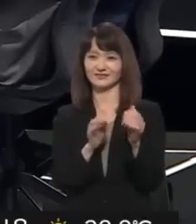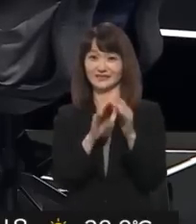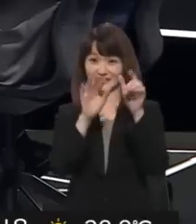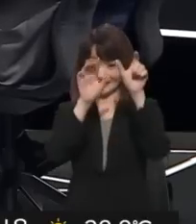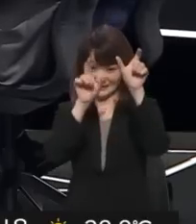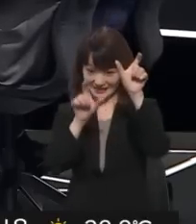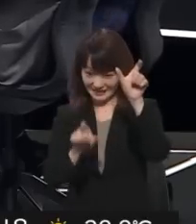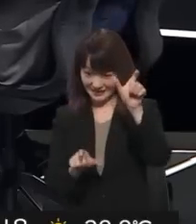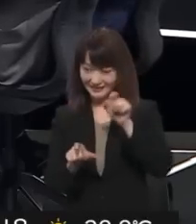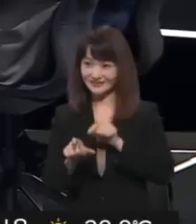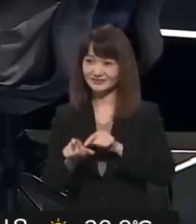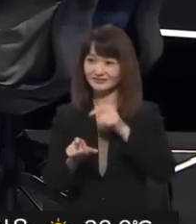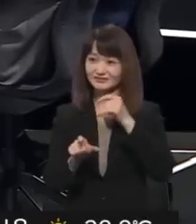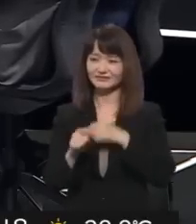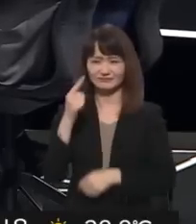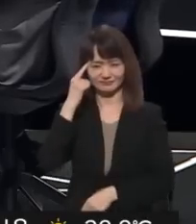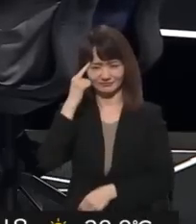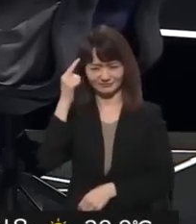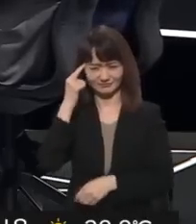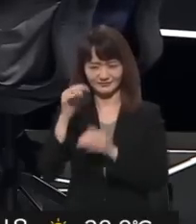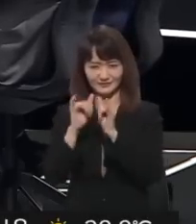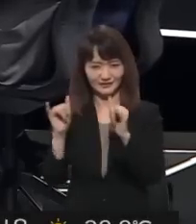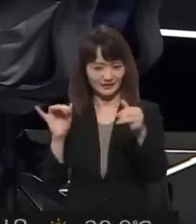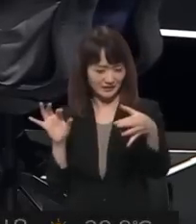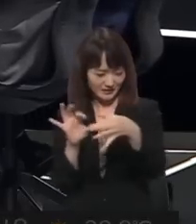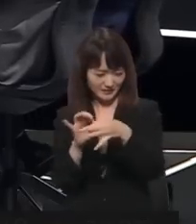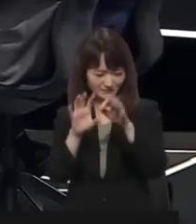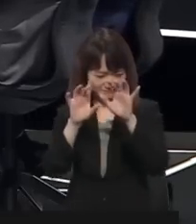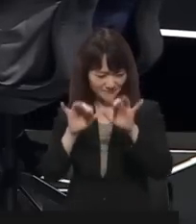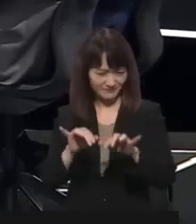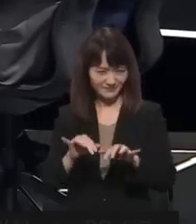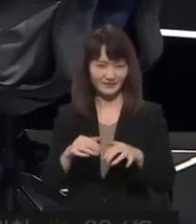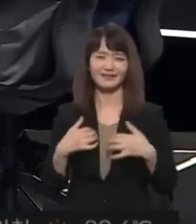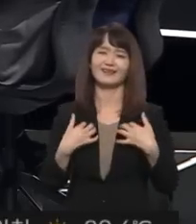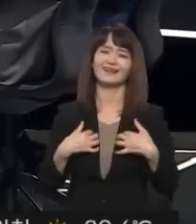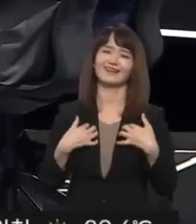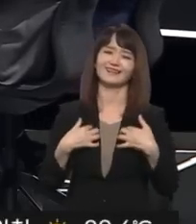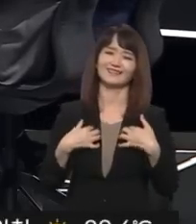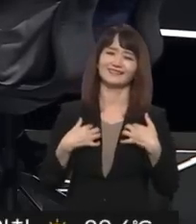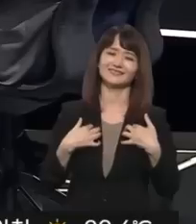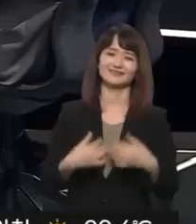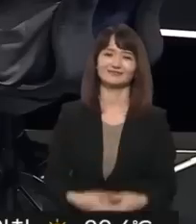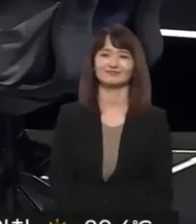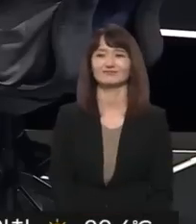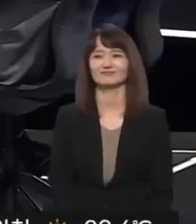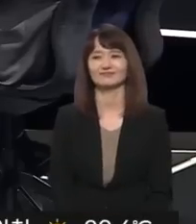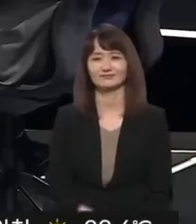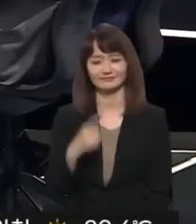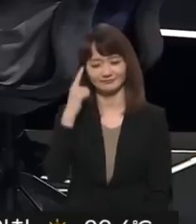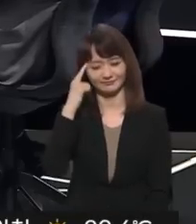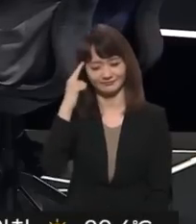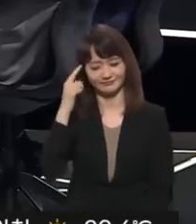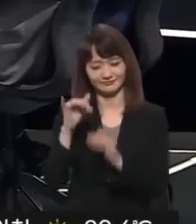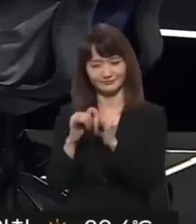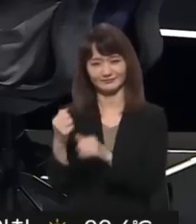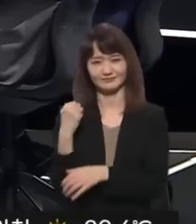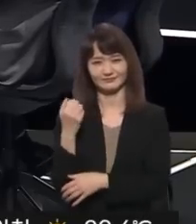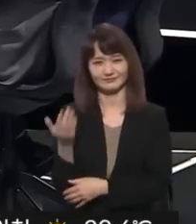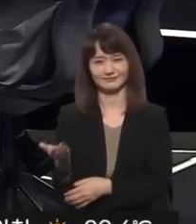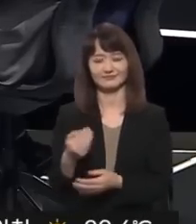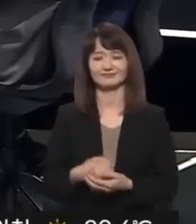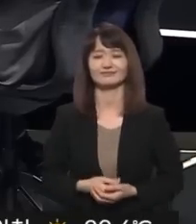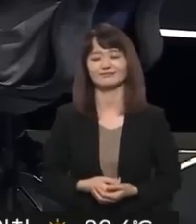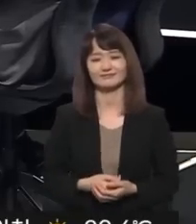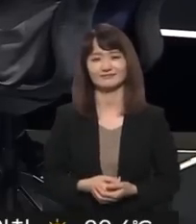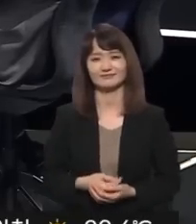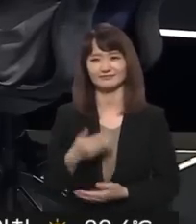분들 중에 창작자들이 돌아오는 것이 아닌지 예, 너무 재밌네요. 항상 네. 할 때마다 예. 창의적인 분들에게 에너지를 네. 드리기 위해서 창의적인